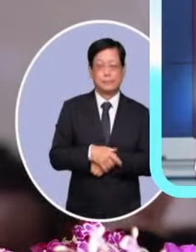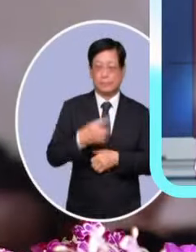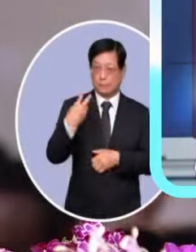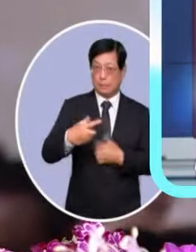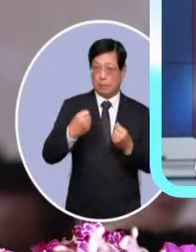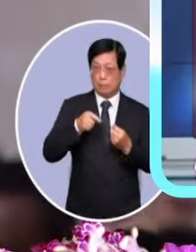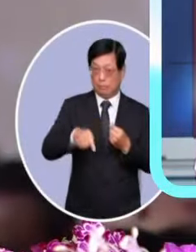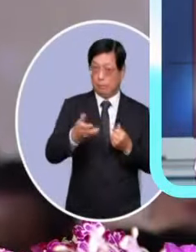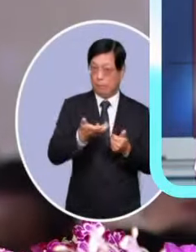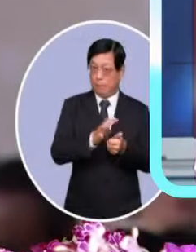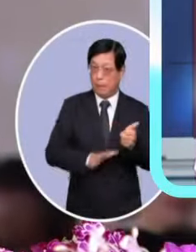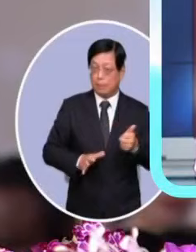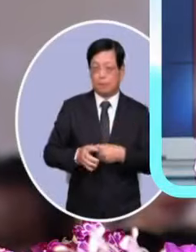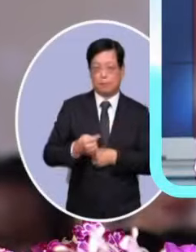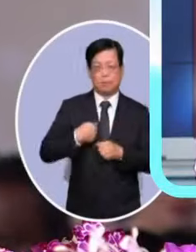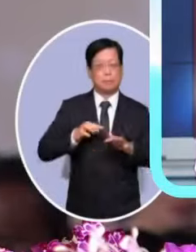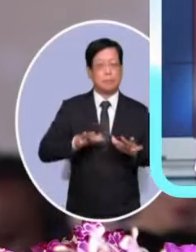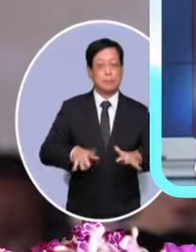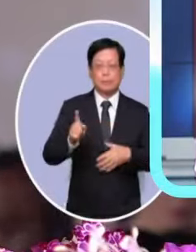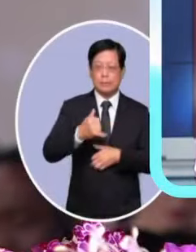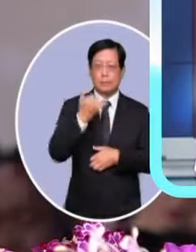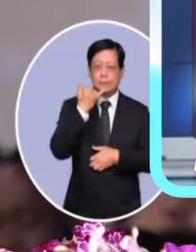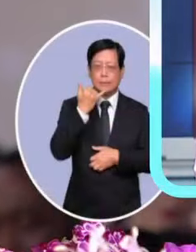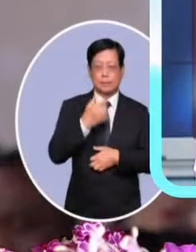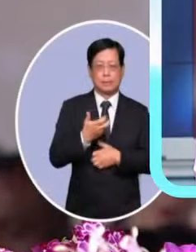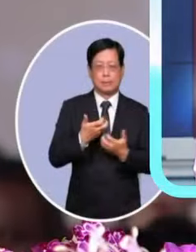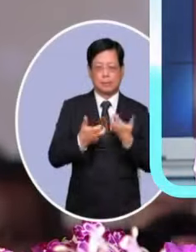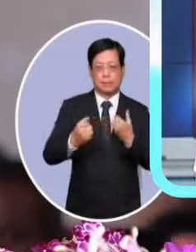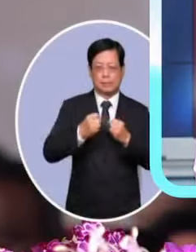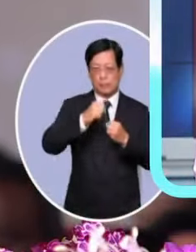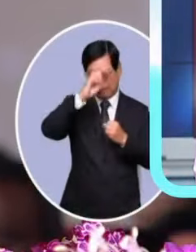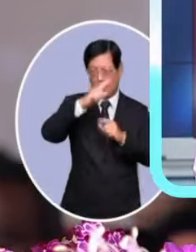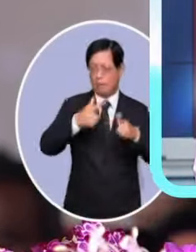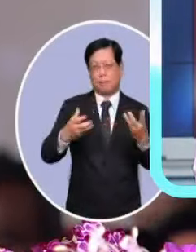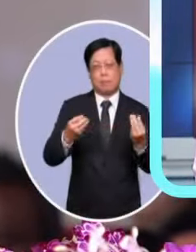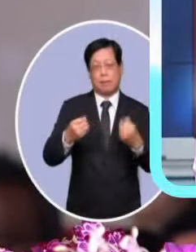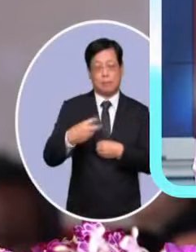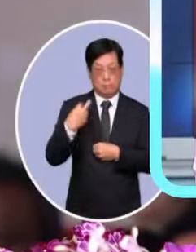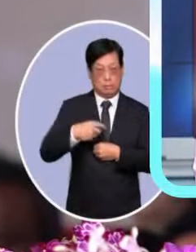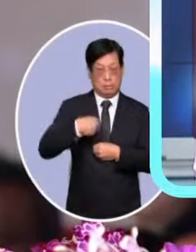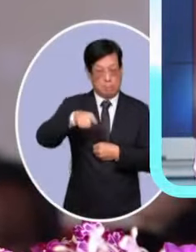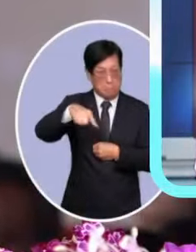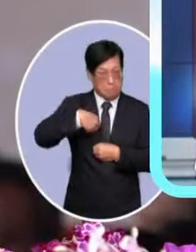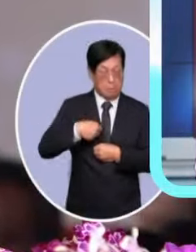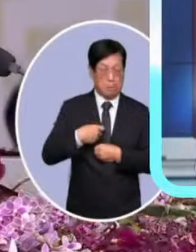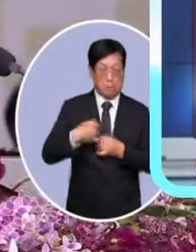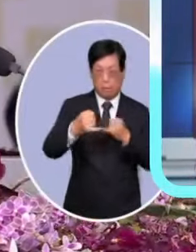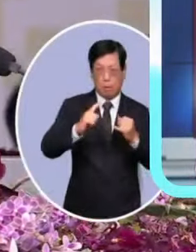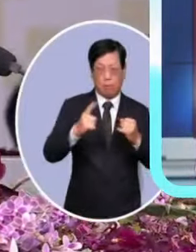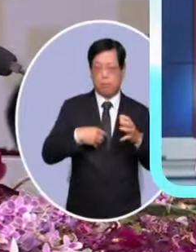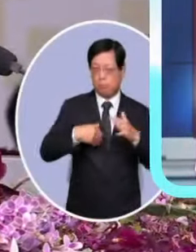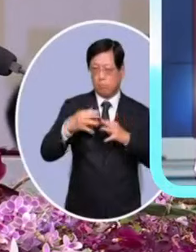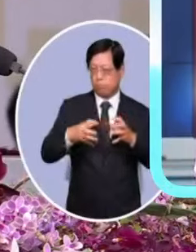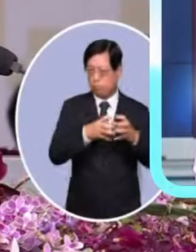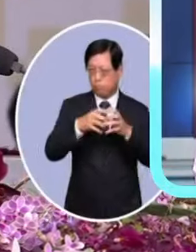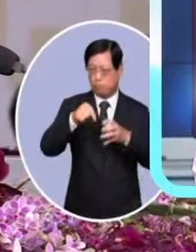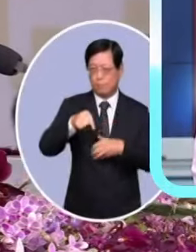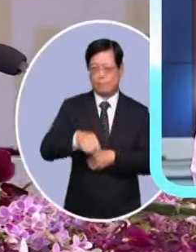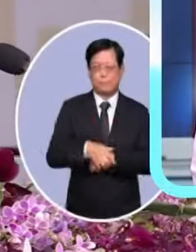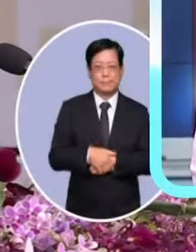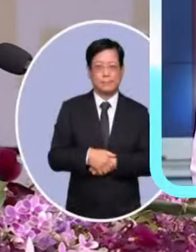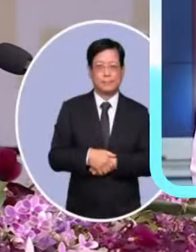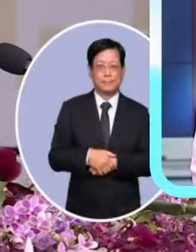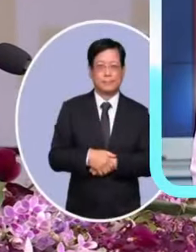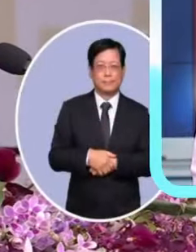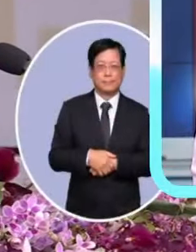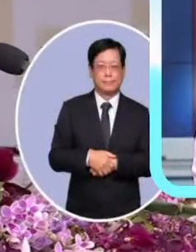再去帮他掰说，哎，他有其他的内容啊，等等等，大陆就是都不会看到，大陆只看到这一点，就